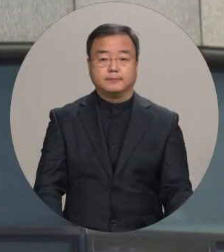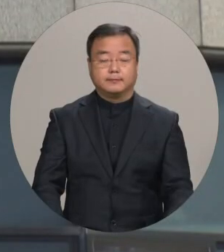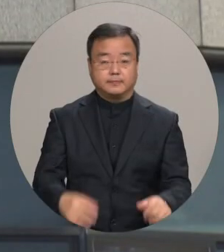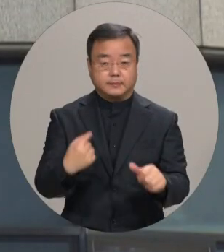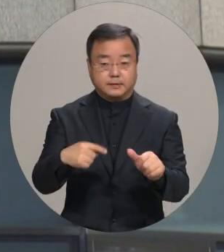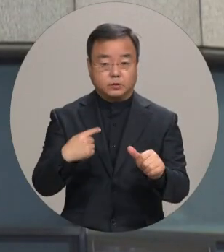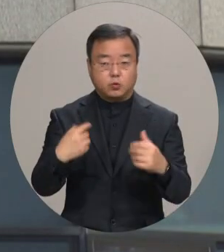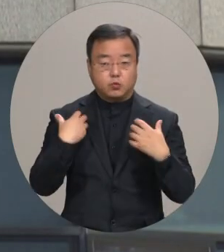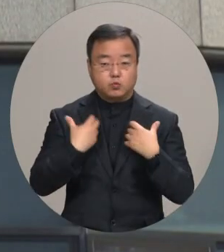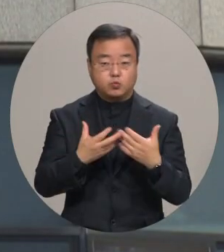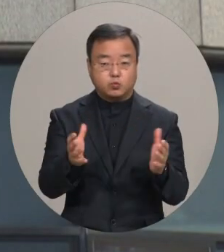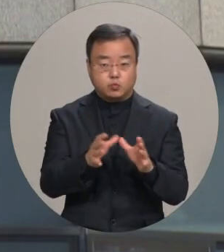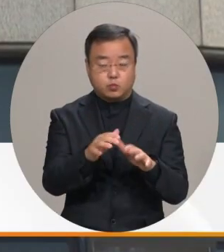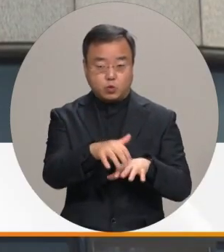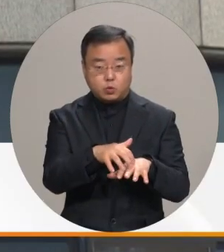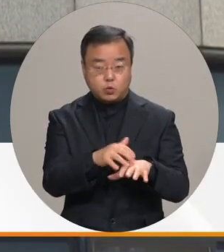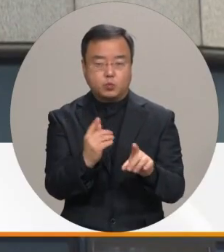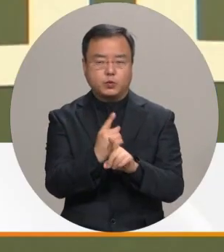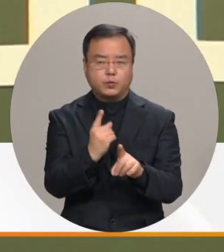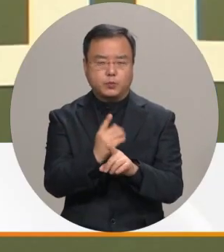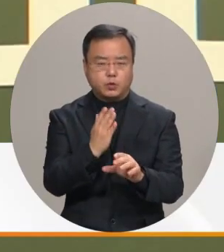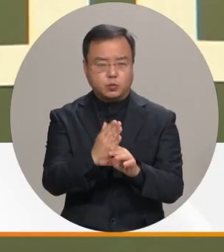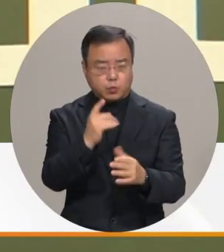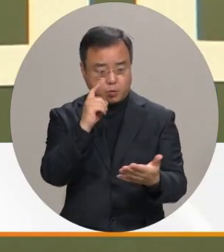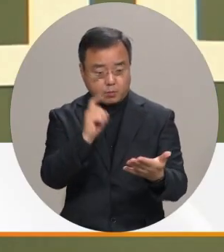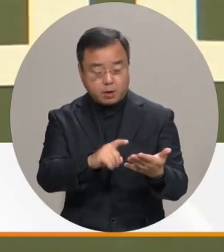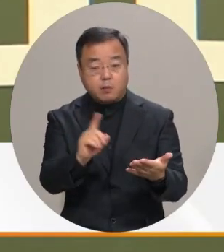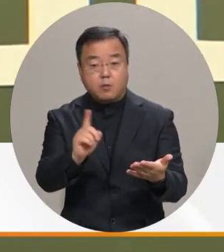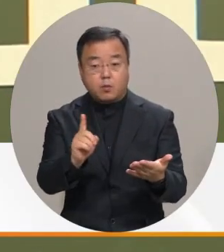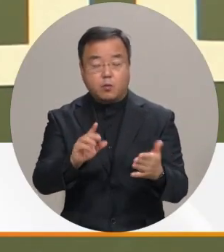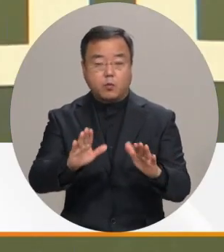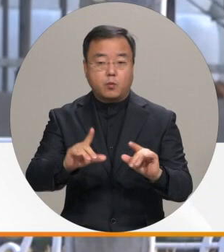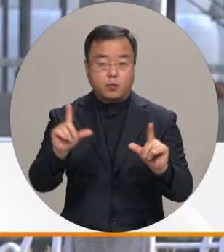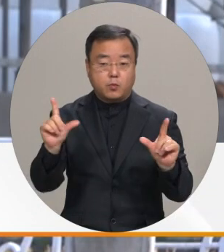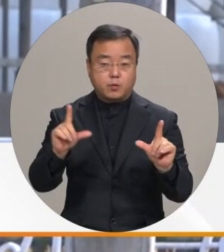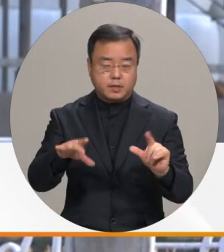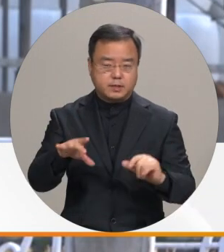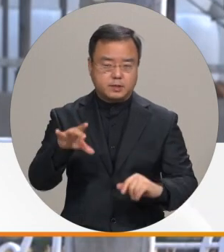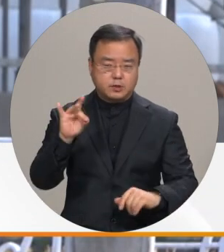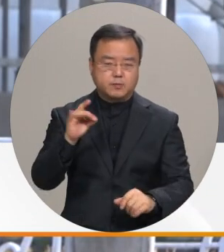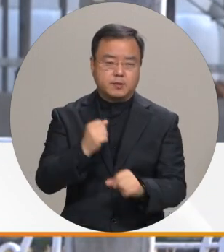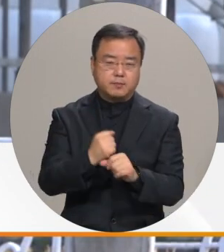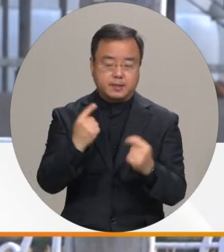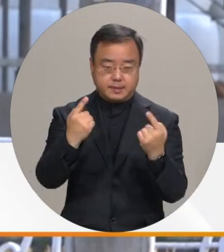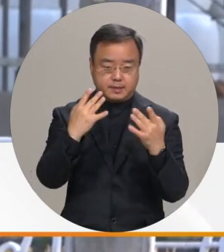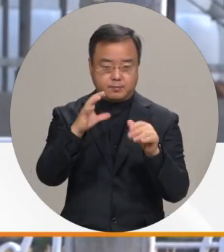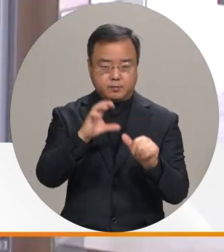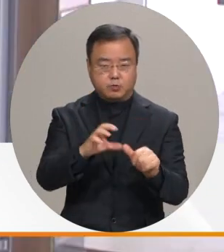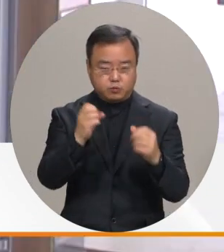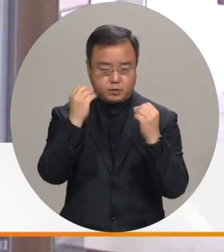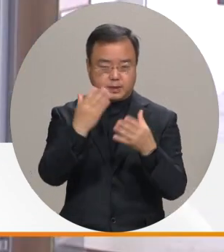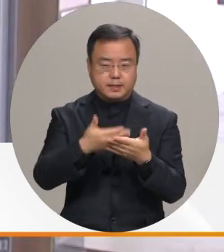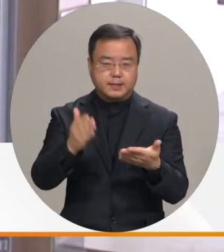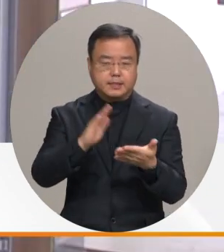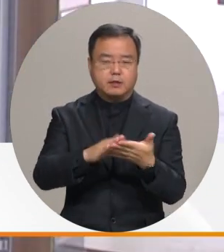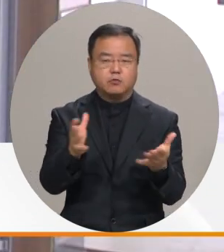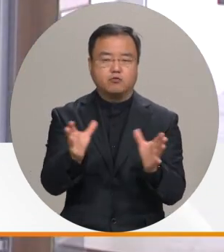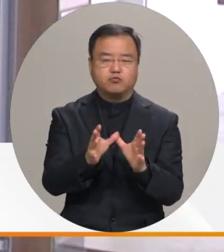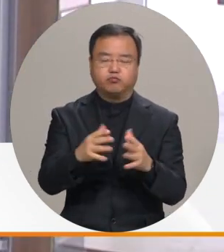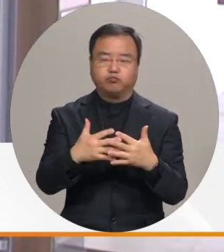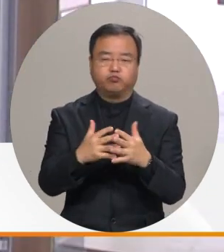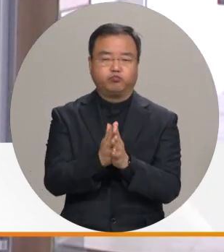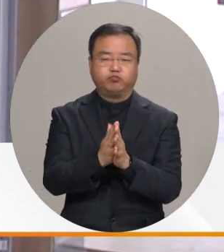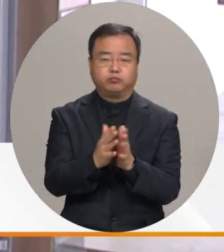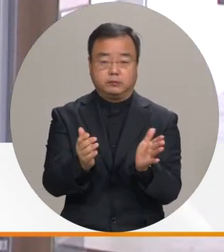교육부 조직 개편에서 우선 눈에 띄는 점은 올해 초 신설한 대학 규제개혁국을 없앤 겁니다. 지난 1년